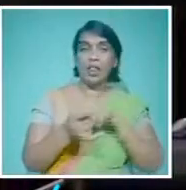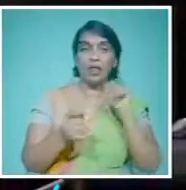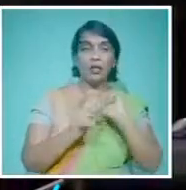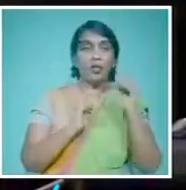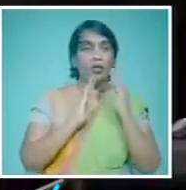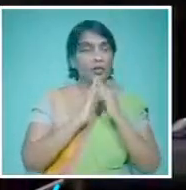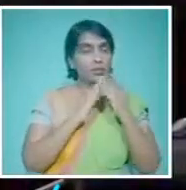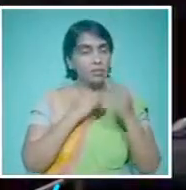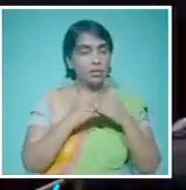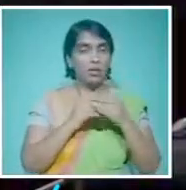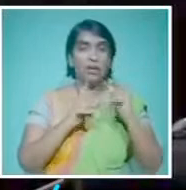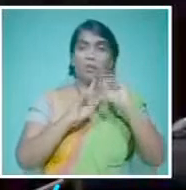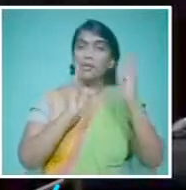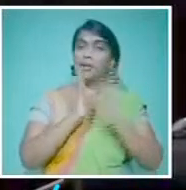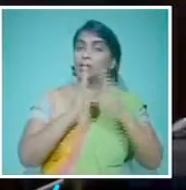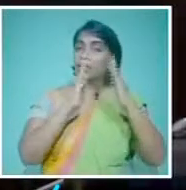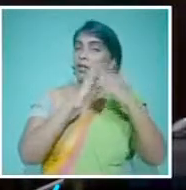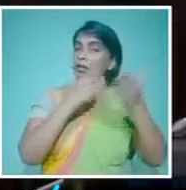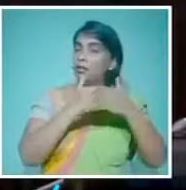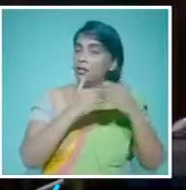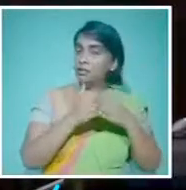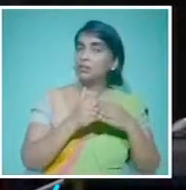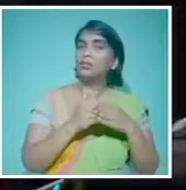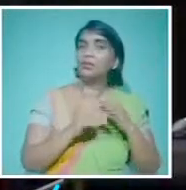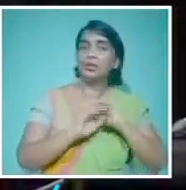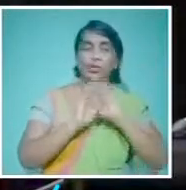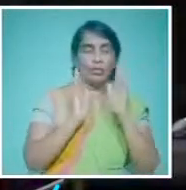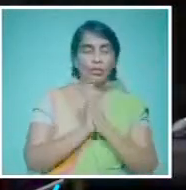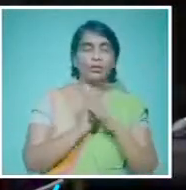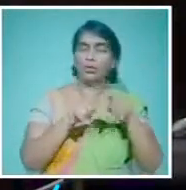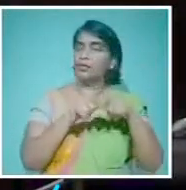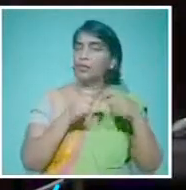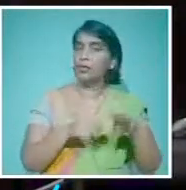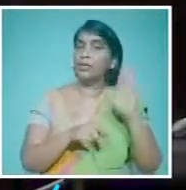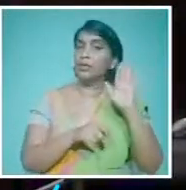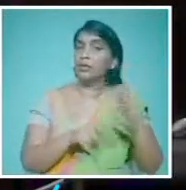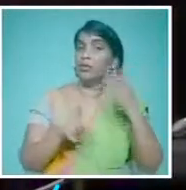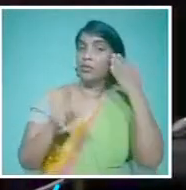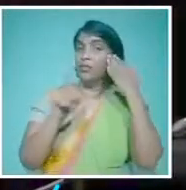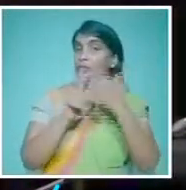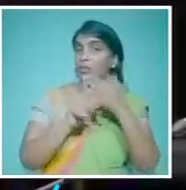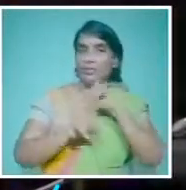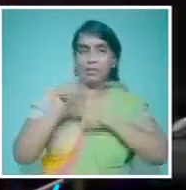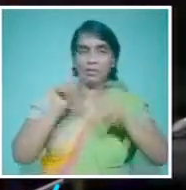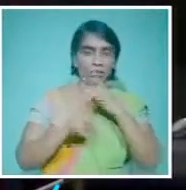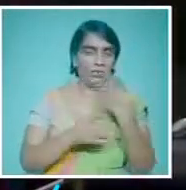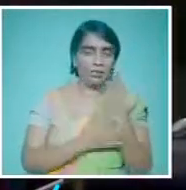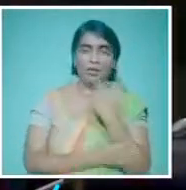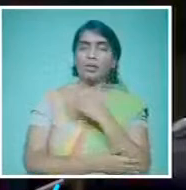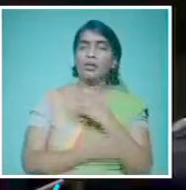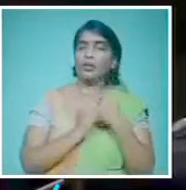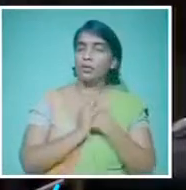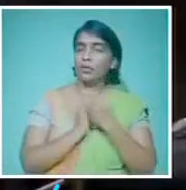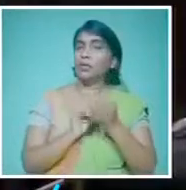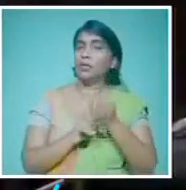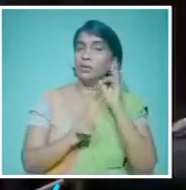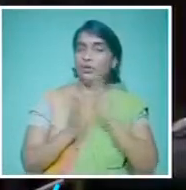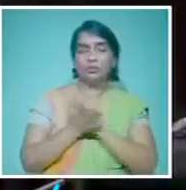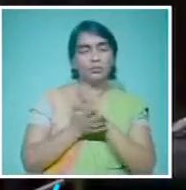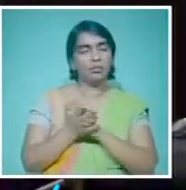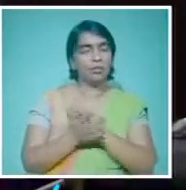කාර්යාලය හදන්න අරලිය ගහ මන්දිරය හදන්න මේවට යනවා හැබැයි ඒව ගැන කතා වෙන්නේ නැහැ එනිසා ගරු සභාපතිතුමනි බොහොම